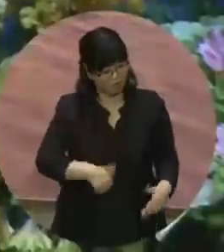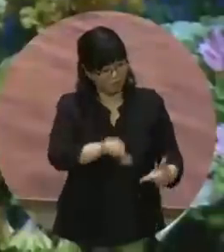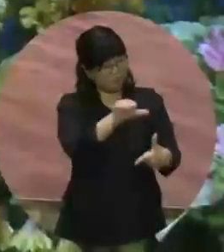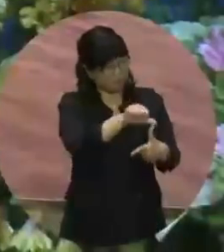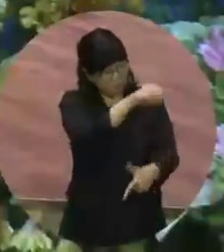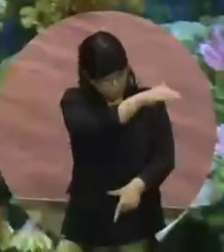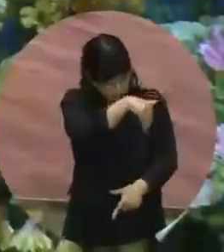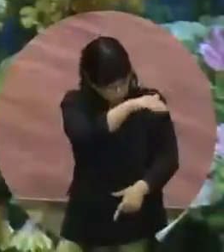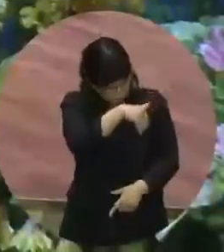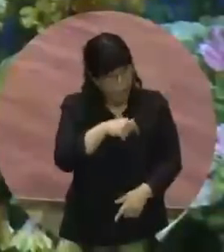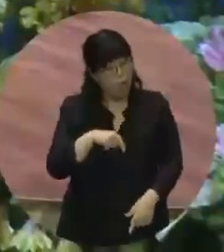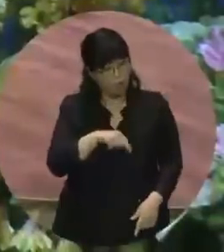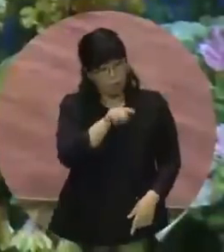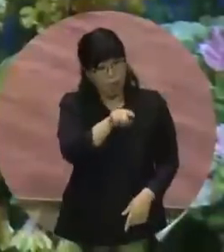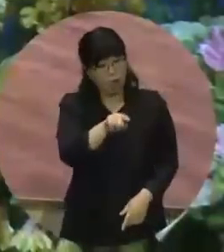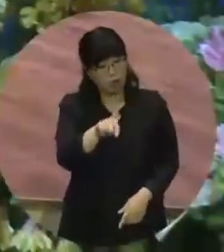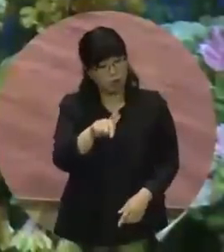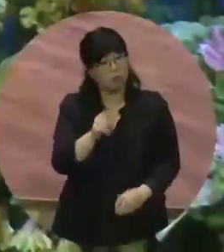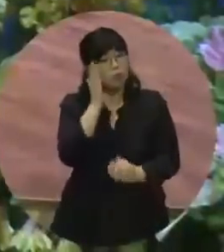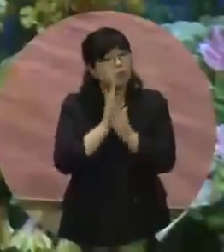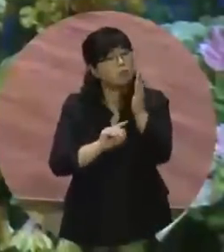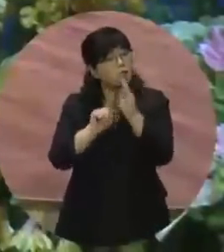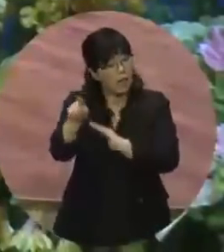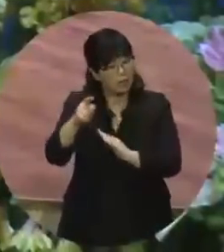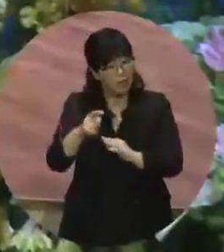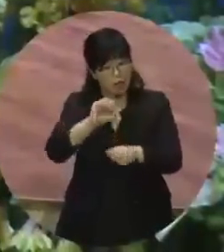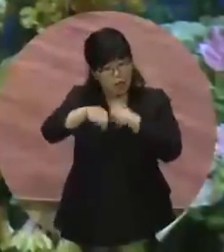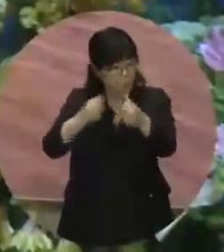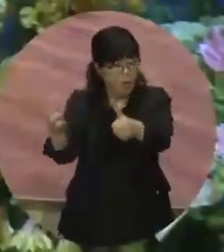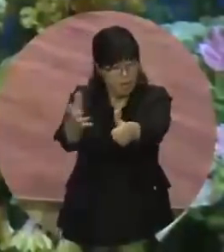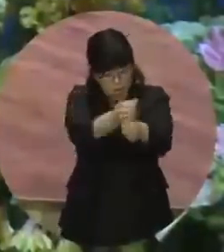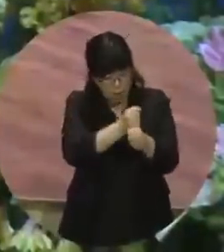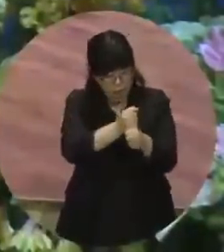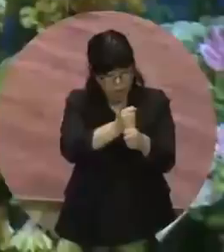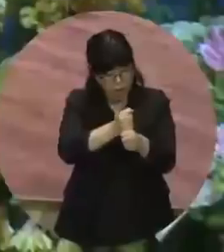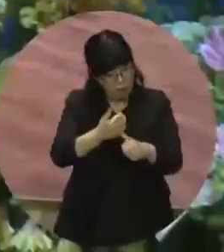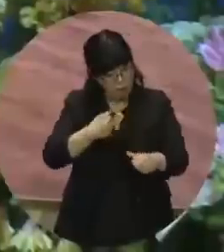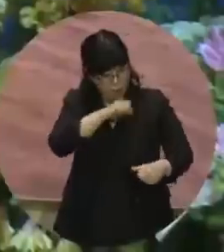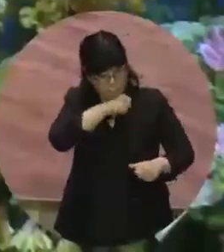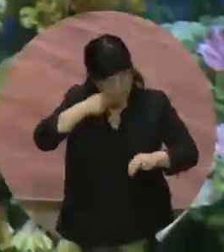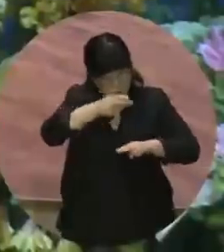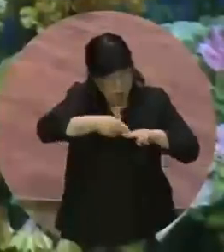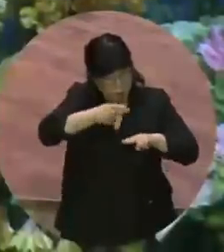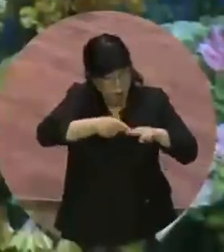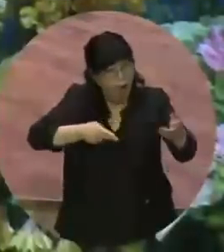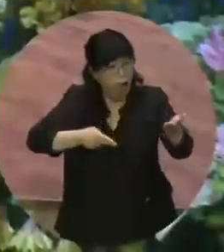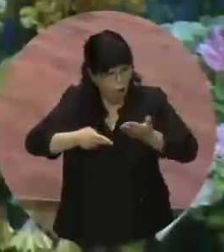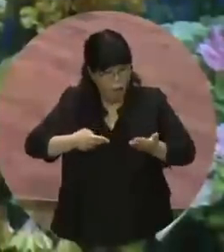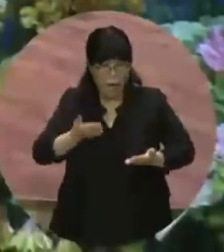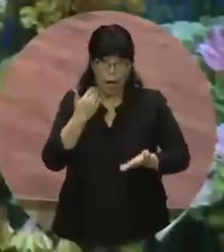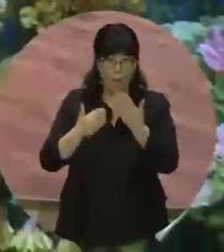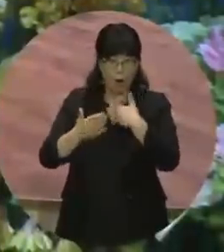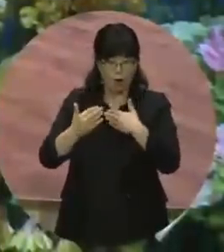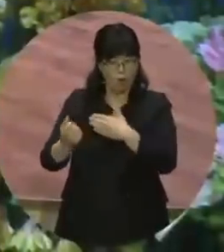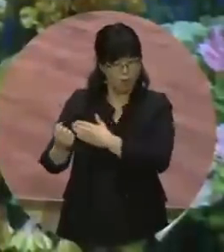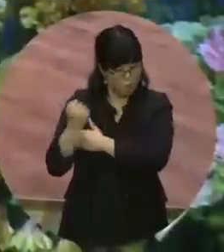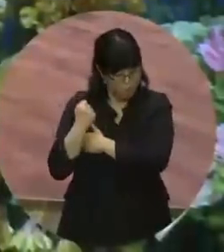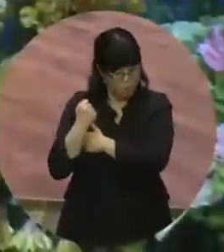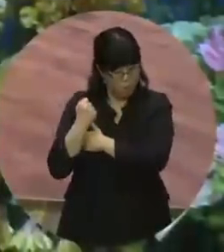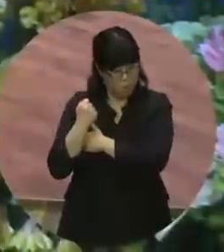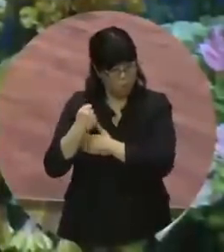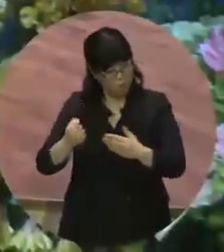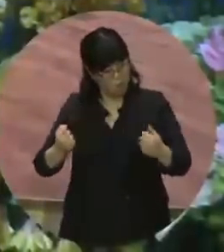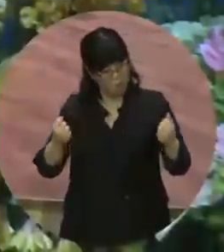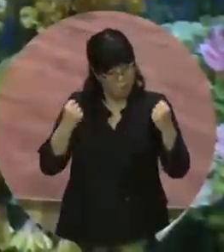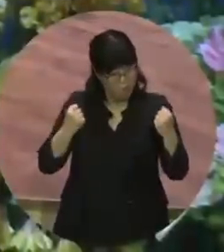해서 내한테 맛있는 별미를 한번 가져오라. 그럼 내가 너에게 마음껏 축복하겠다. 그렇게